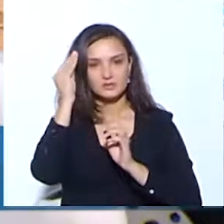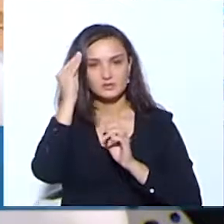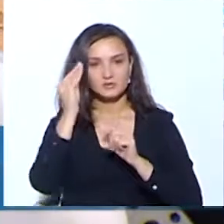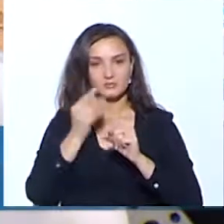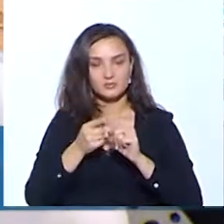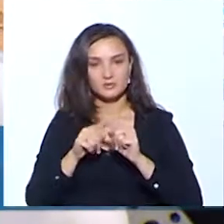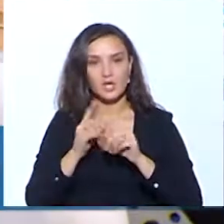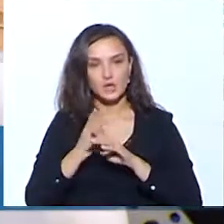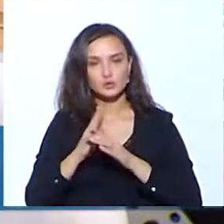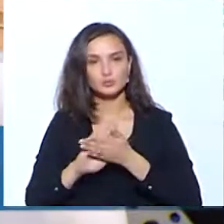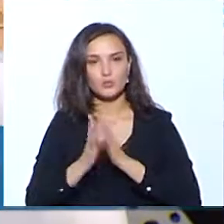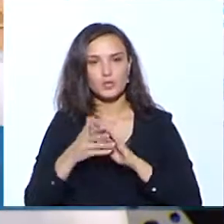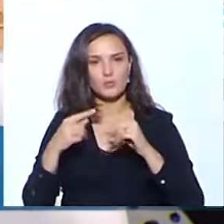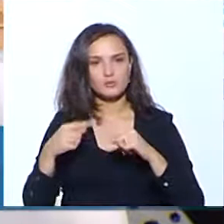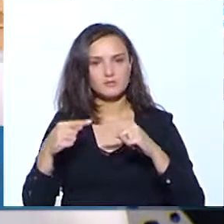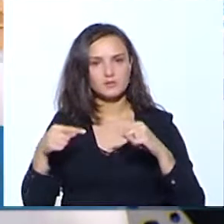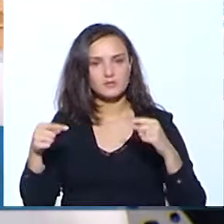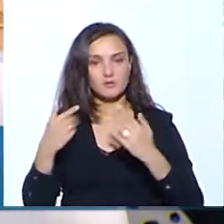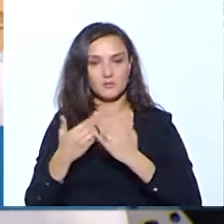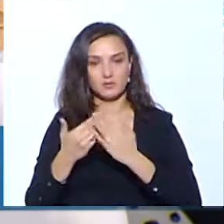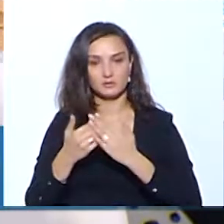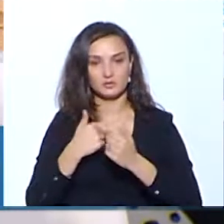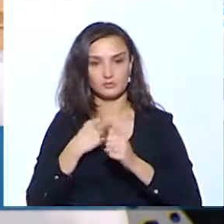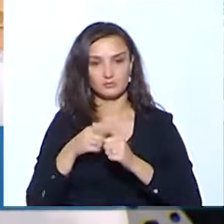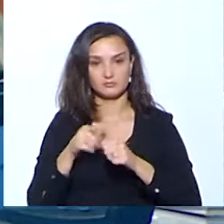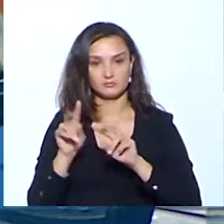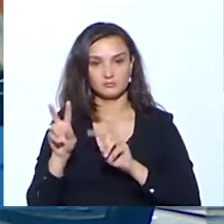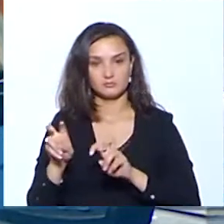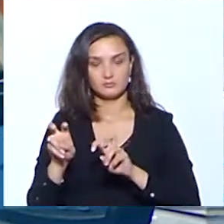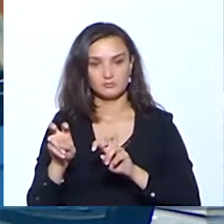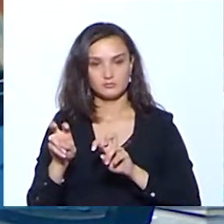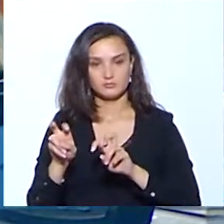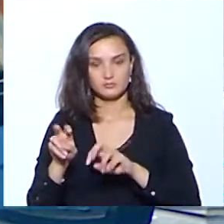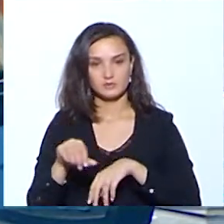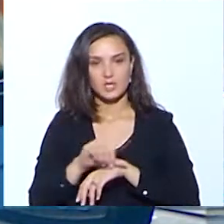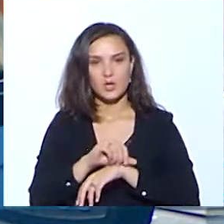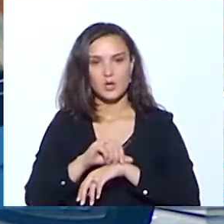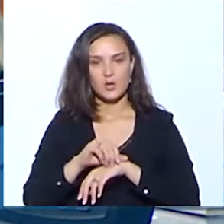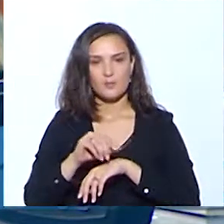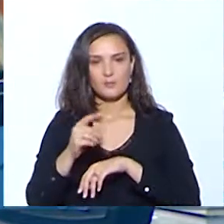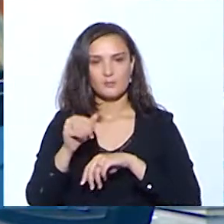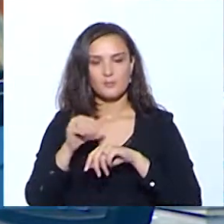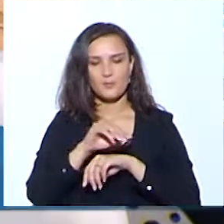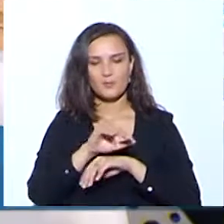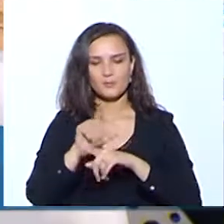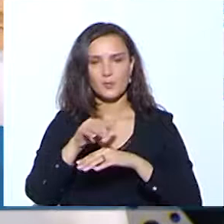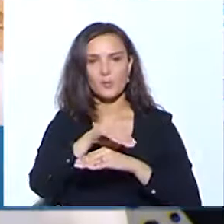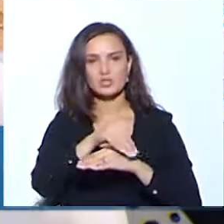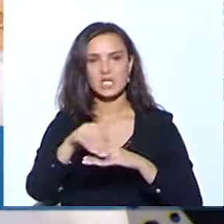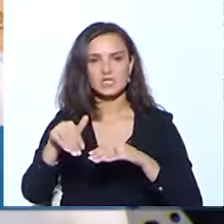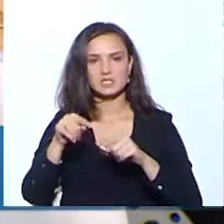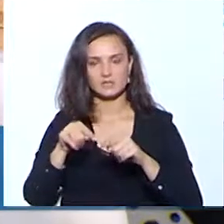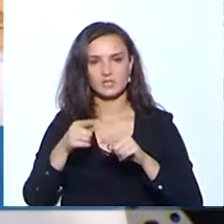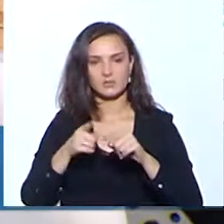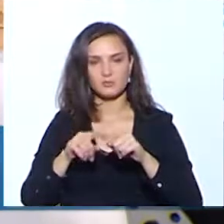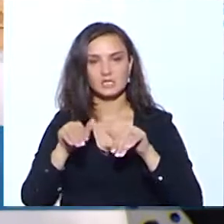კიდე მდგომარეობები, რომელსაც მაგალითად ჩვენ უწოდებთ მოსაზღვრე პიროვნული აშლილობა, რომელსაც